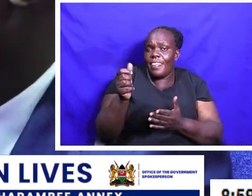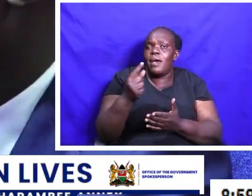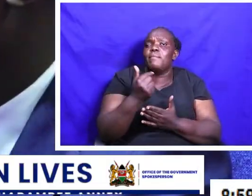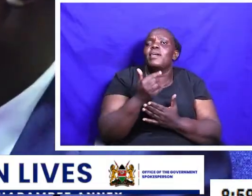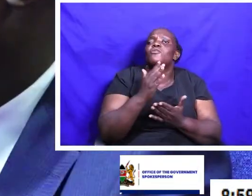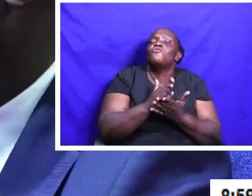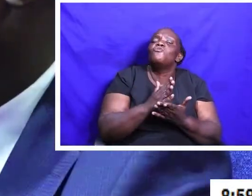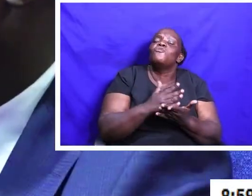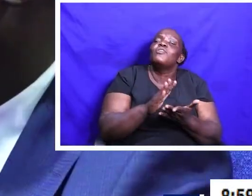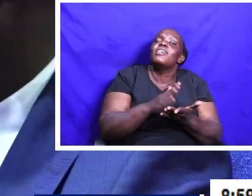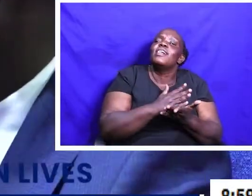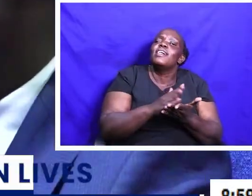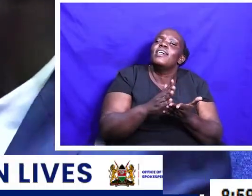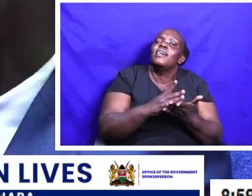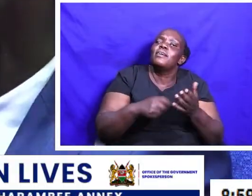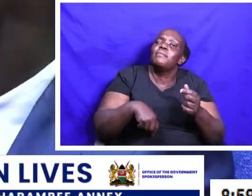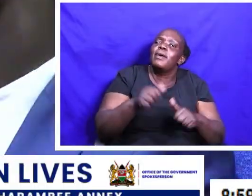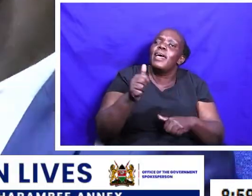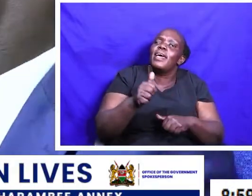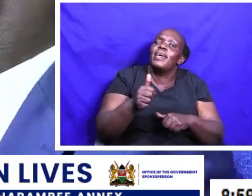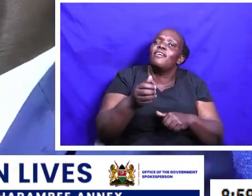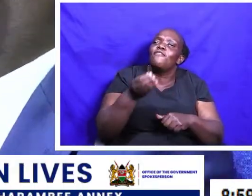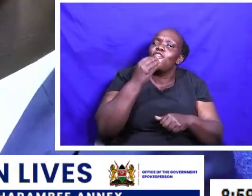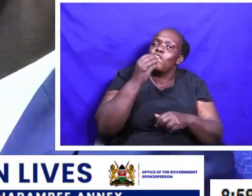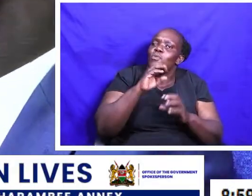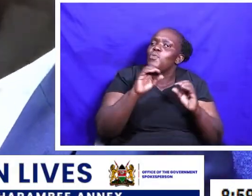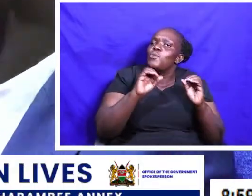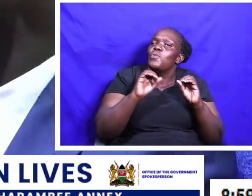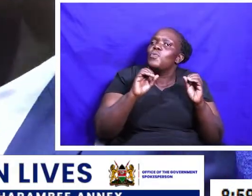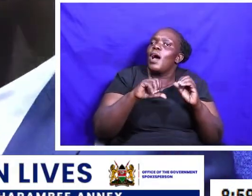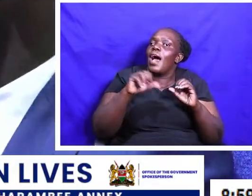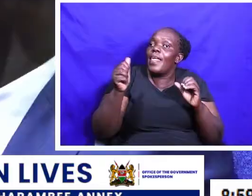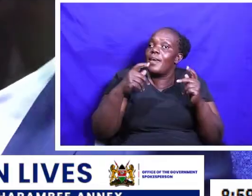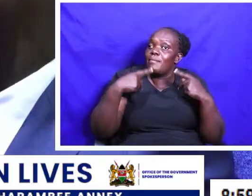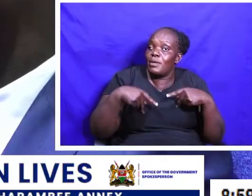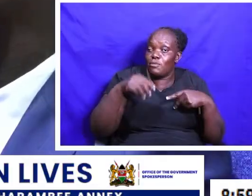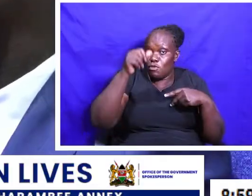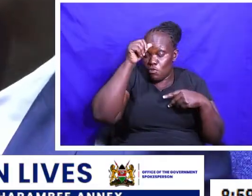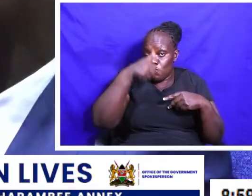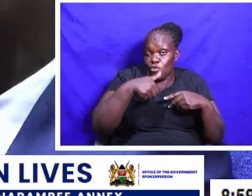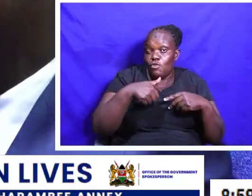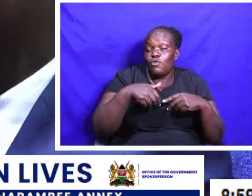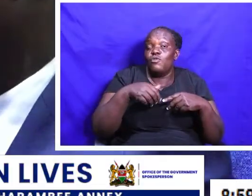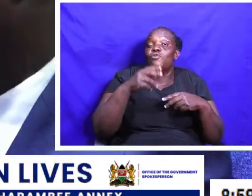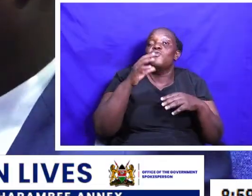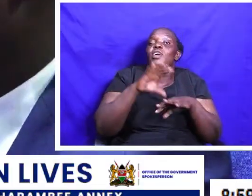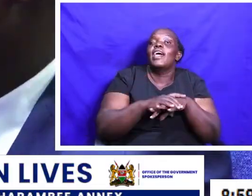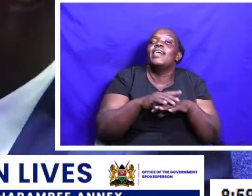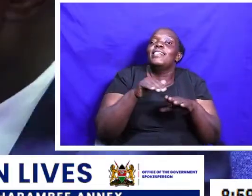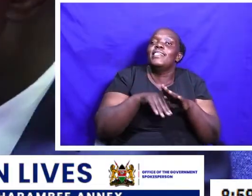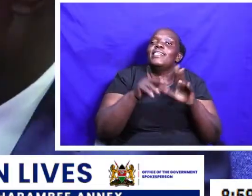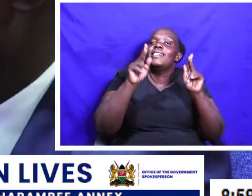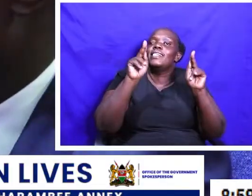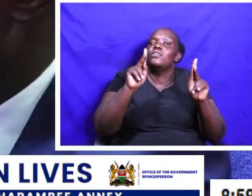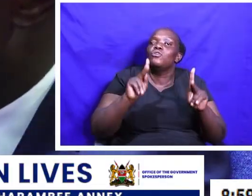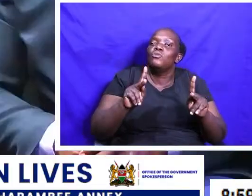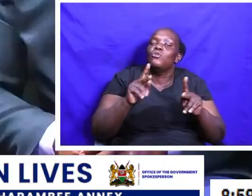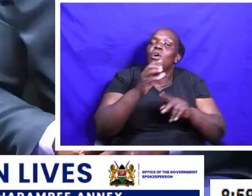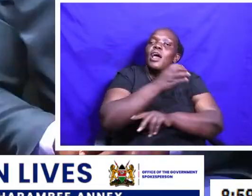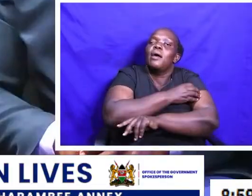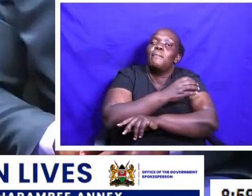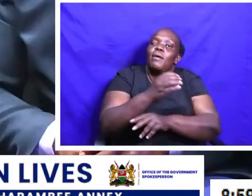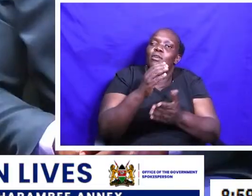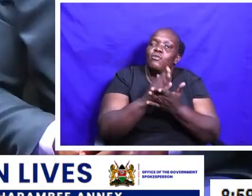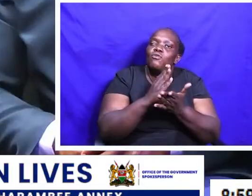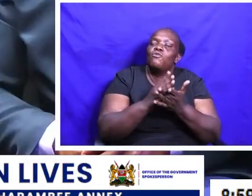hii pesa muende tu mnagawana, kila mnaenda kununua sukuma jioni. Wale wajanja wanajipanga kwa sababu utapata kama Kisumu tumefanya